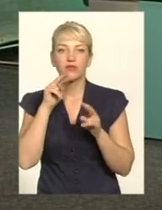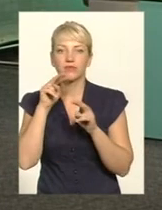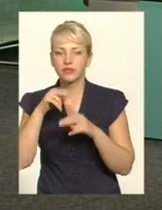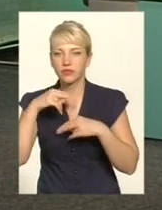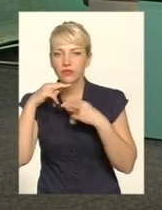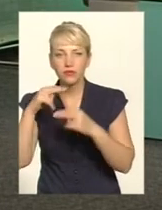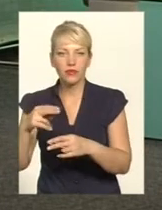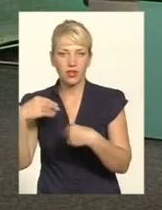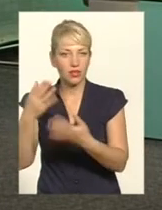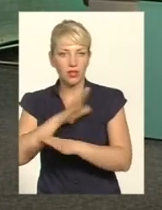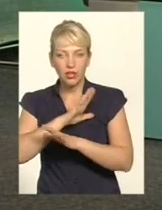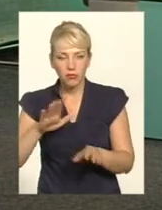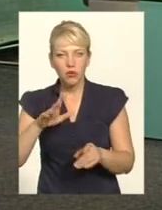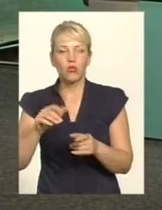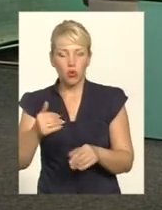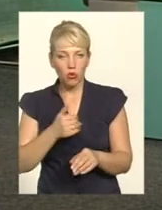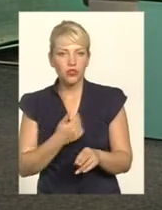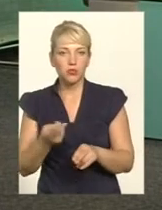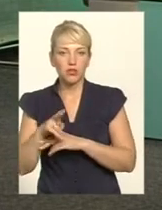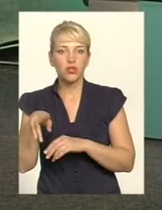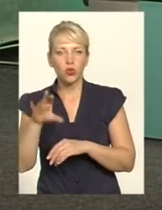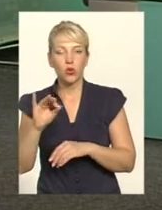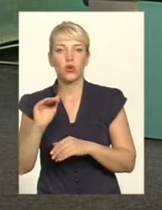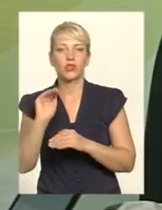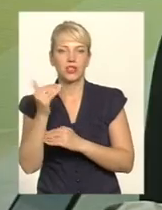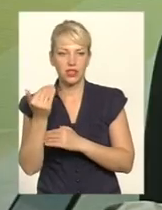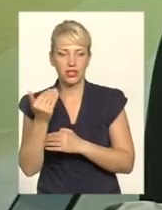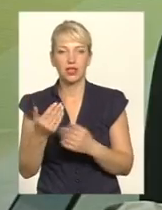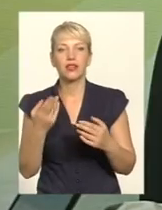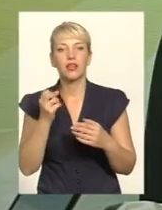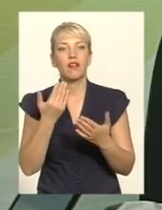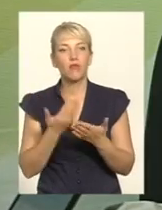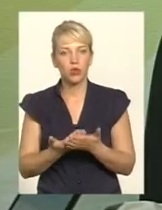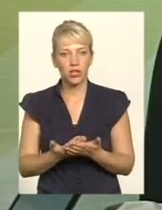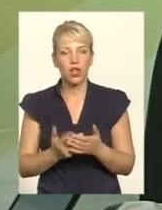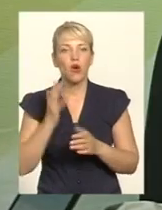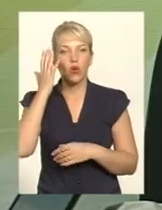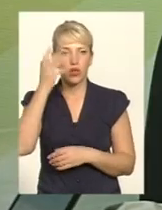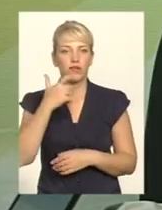любов і турботу. Так ось відносно такого образного порівняння. Уявіть собі, що